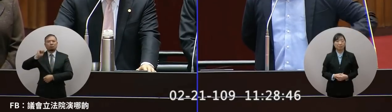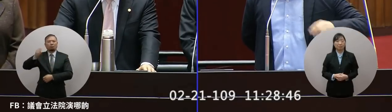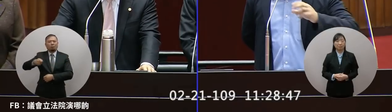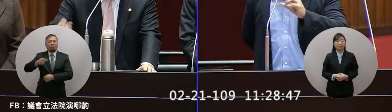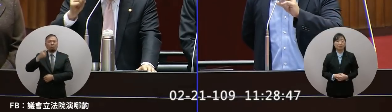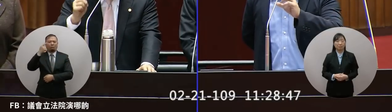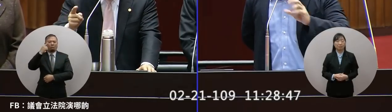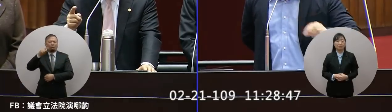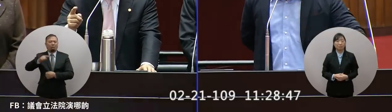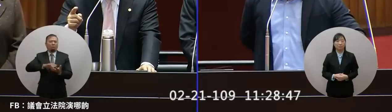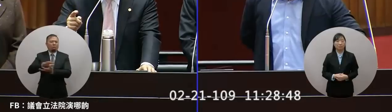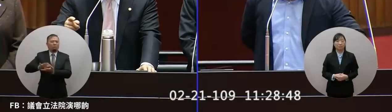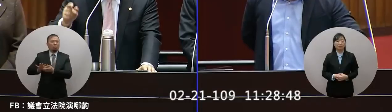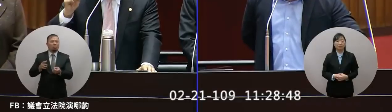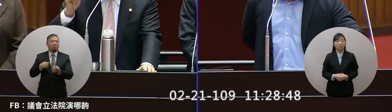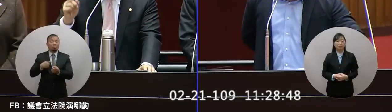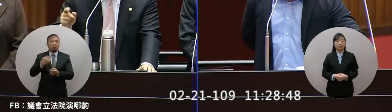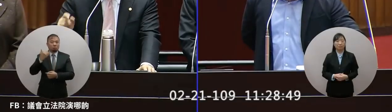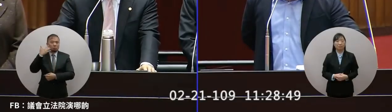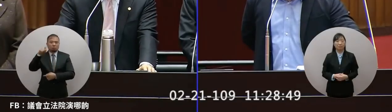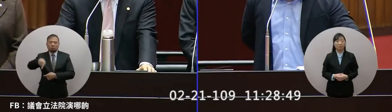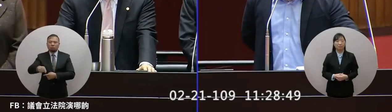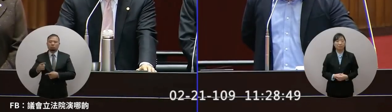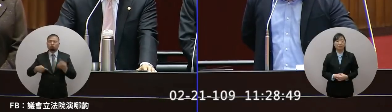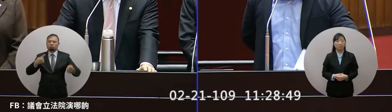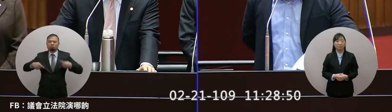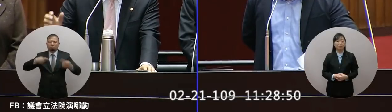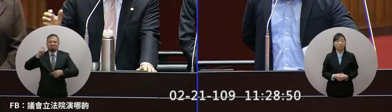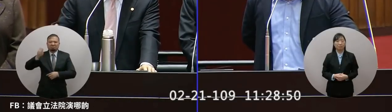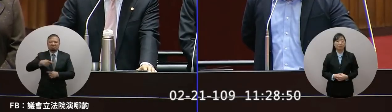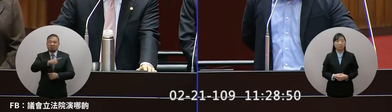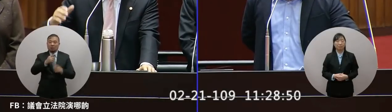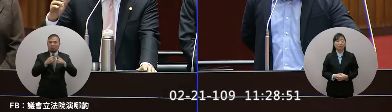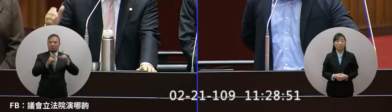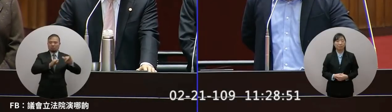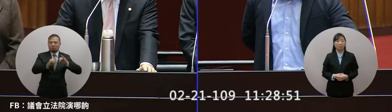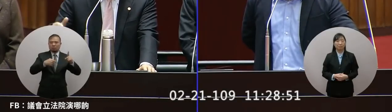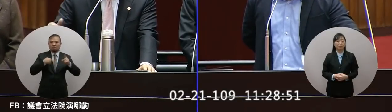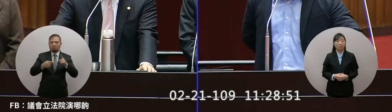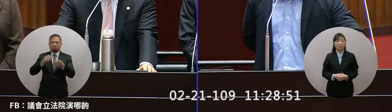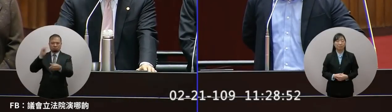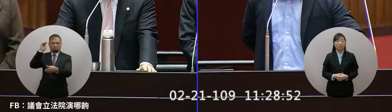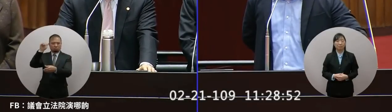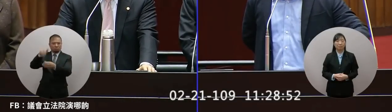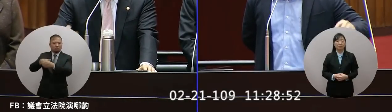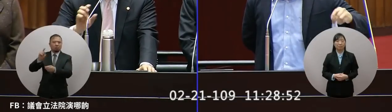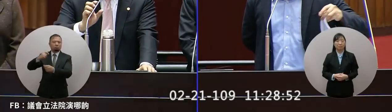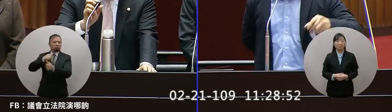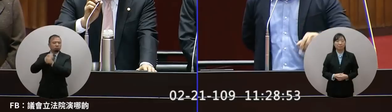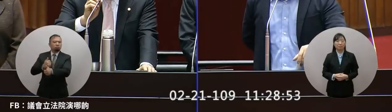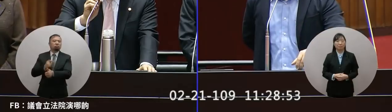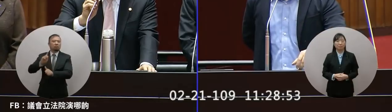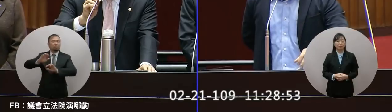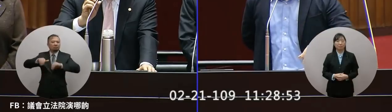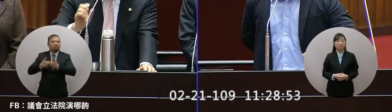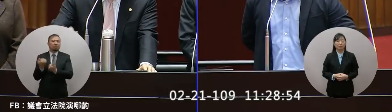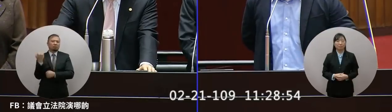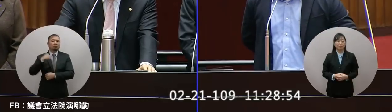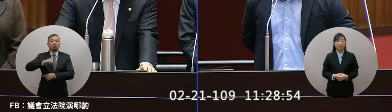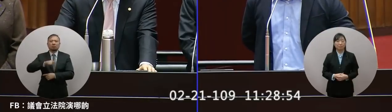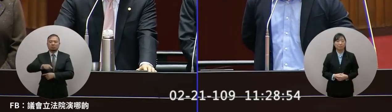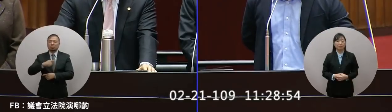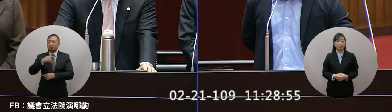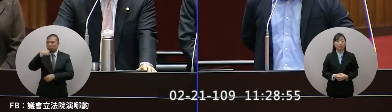做审判。我非常感谢，正因为台湾人民用选票 一次又一次的来支